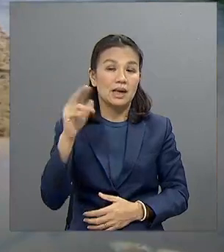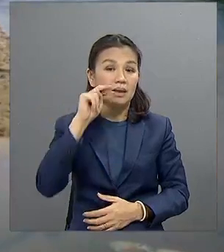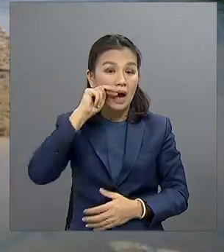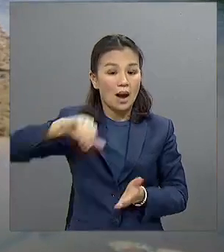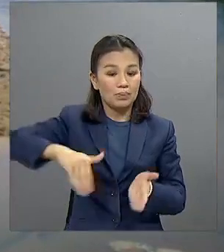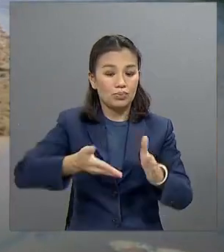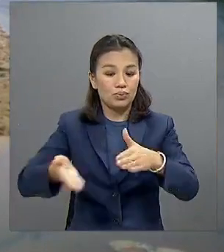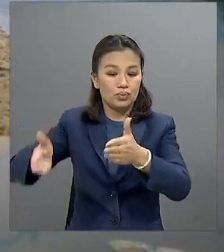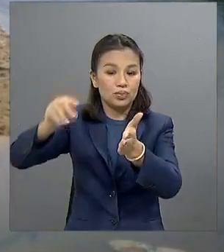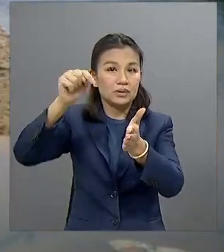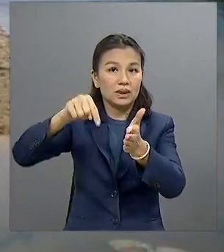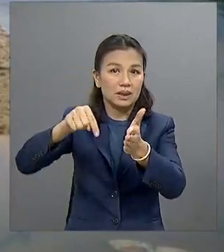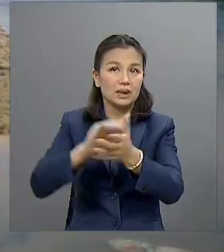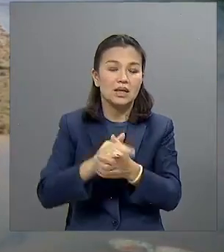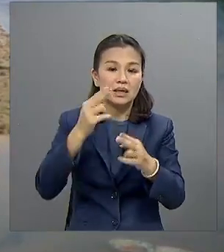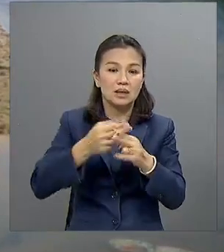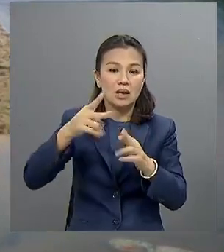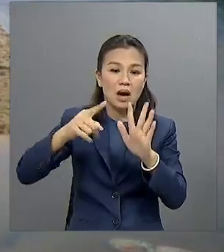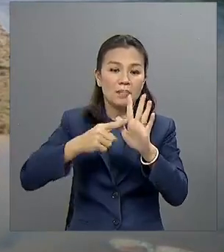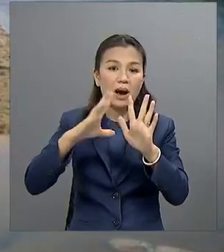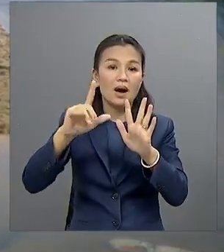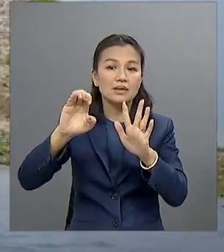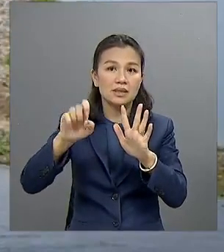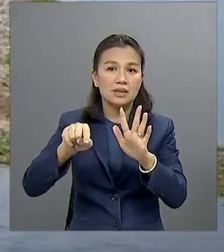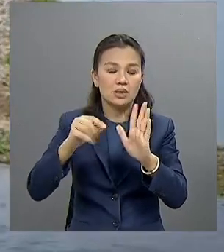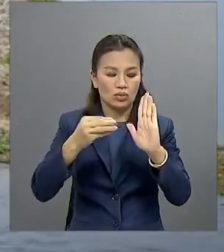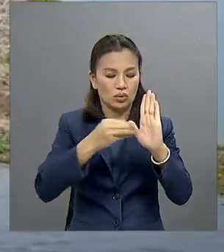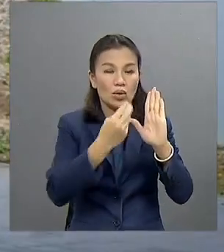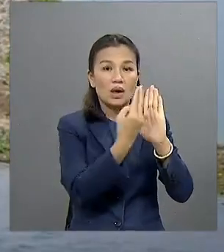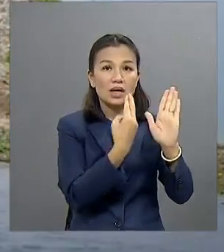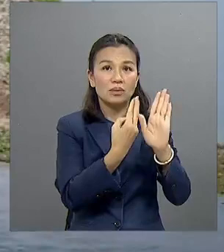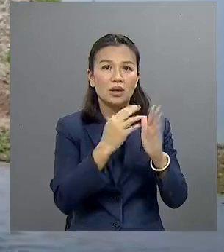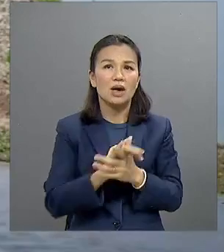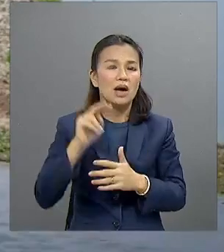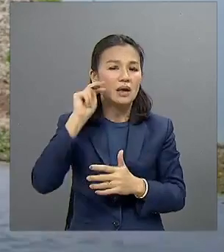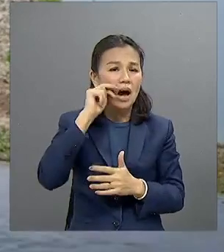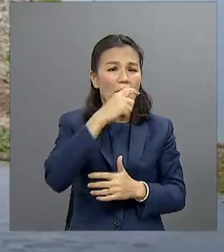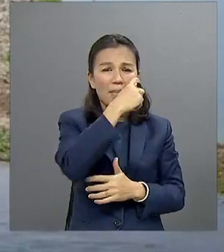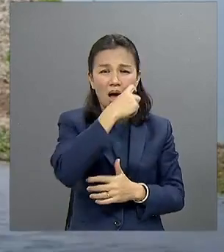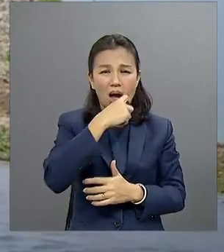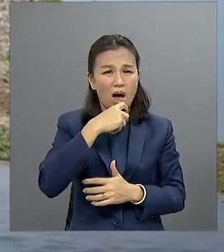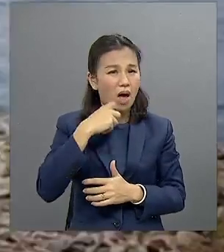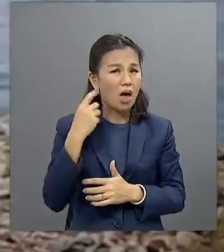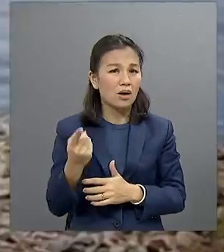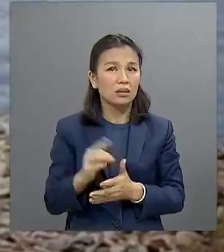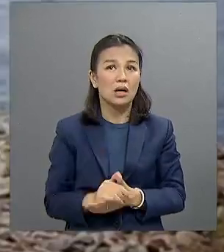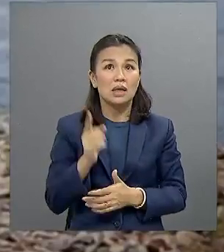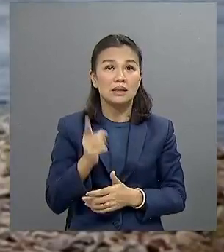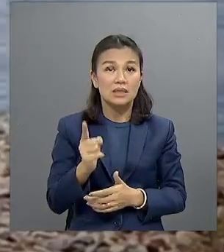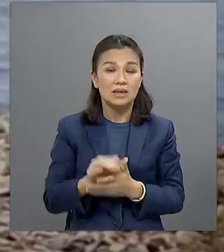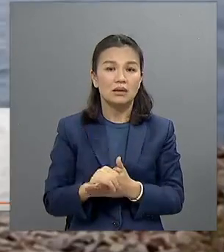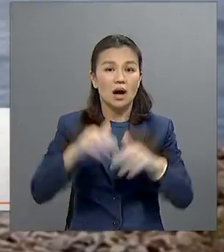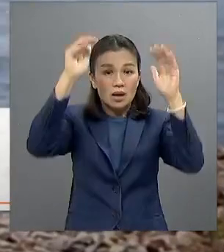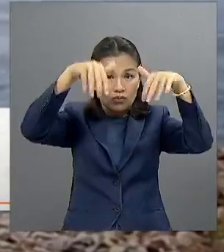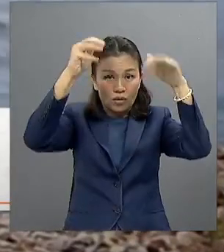อ้นอำเภอจอมบึงจังหวัดราชบุรีที่เกือบจะแห้งขอดต่างจากช่วงฤดูฝนที่จะเกิดน้ำป่าไหลหลากจนเข้าท่วมบ้าน